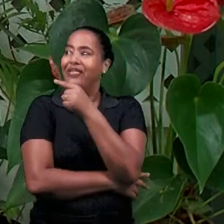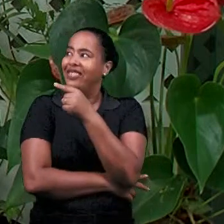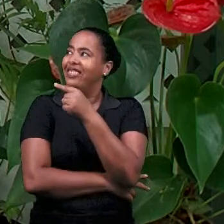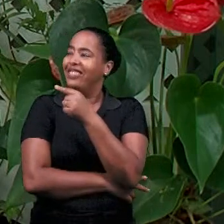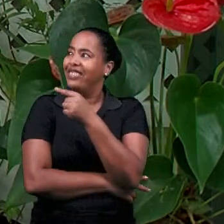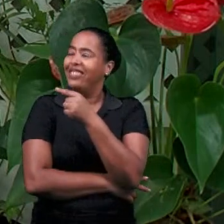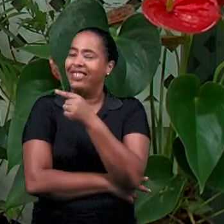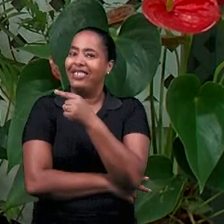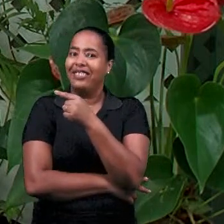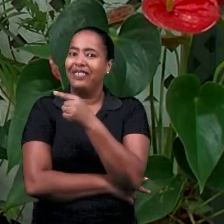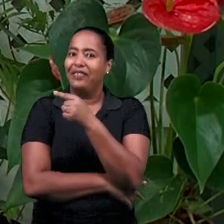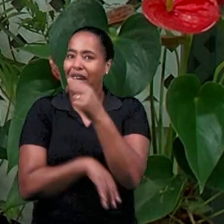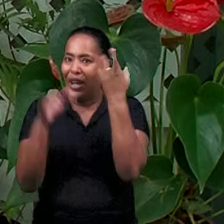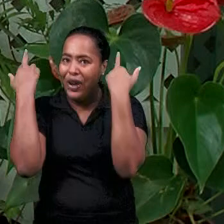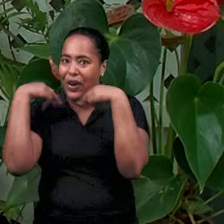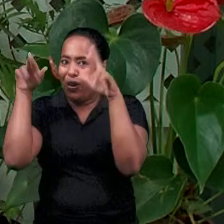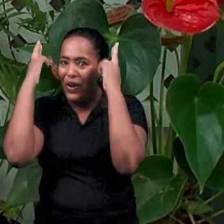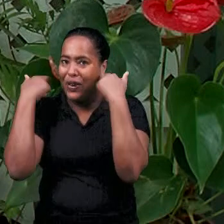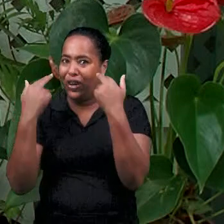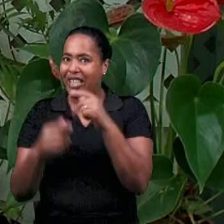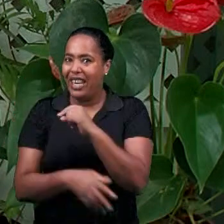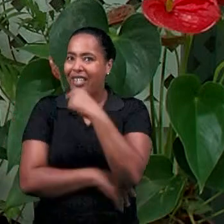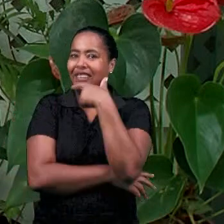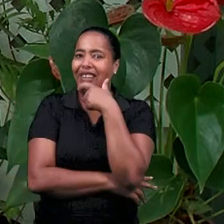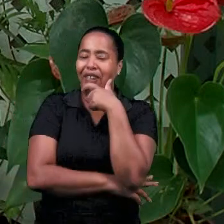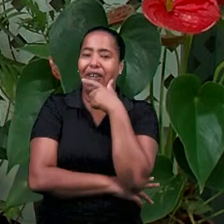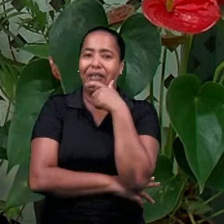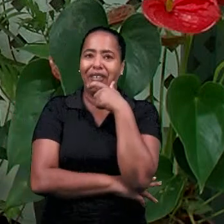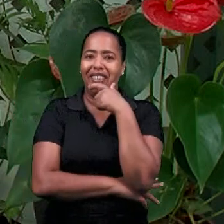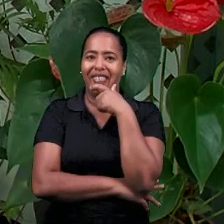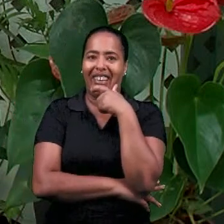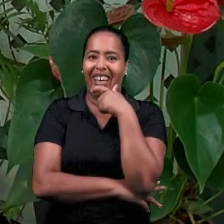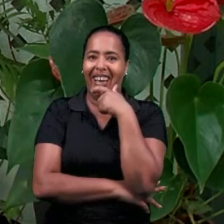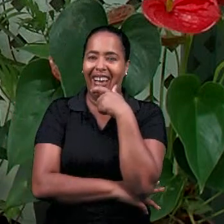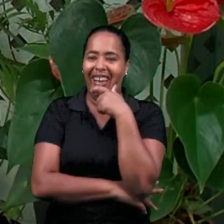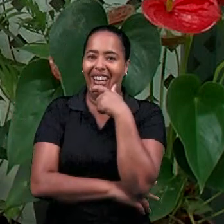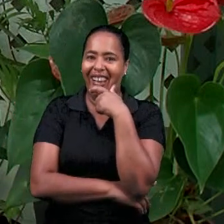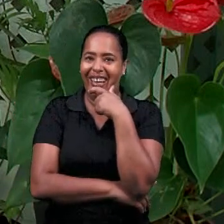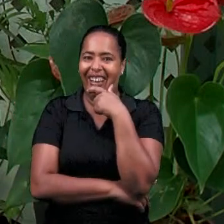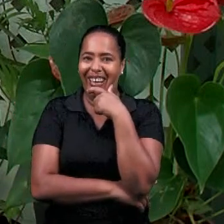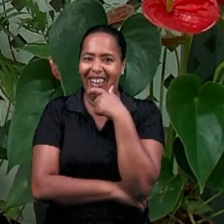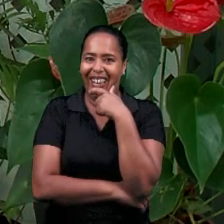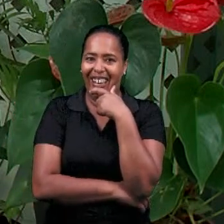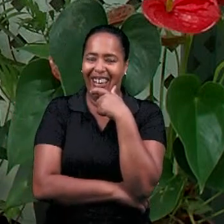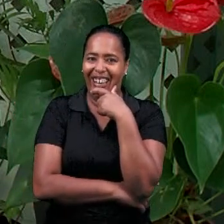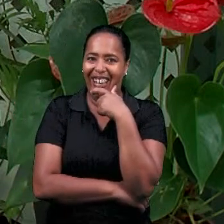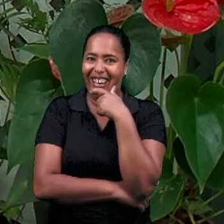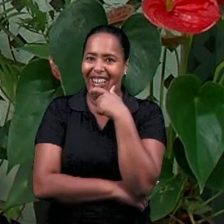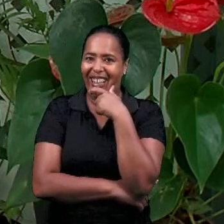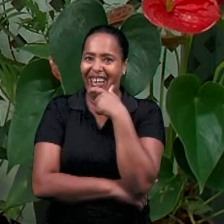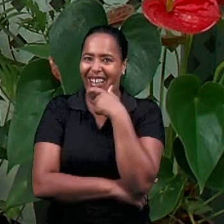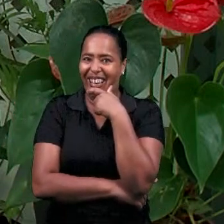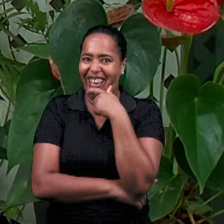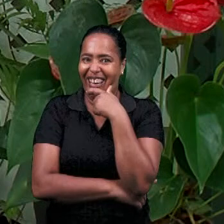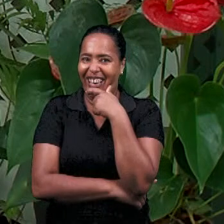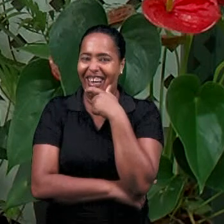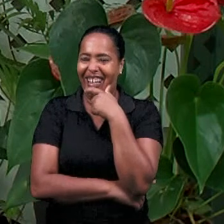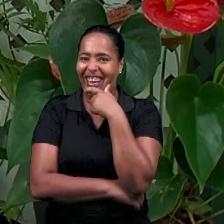et je vais lever ici le chat. Qui vous voulez? Quel des deux vous